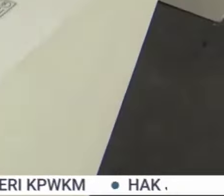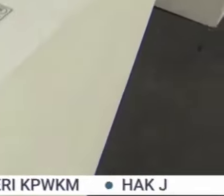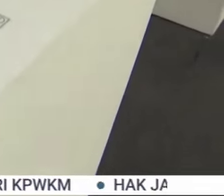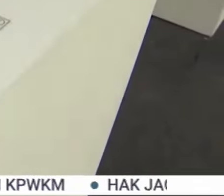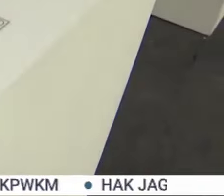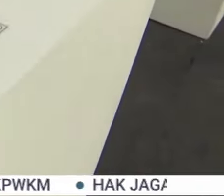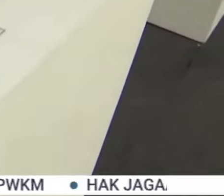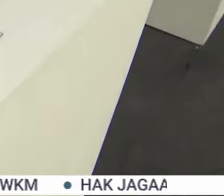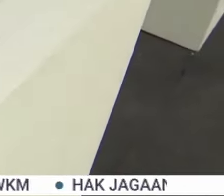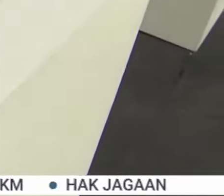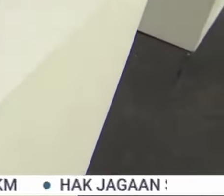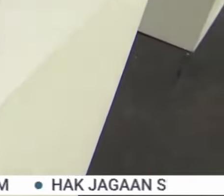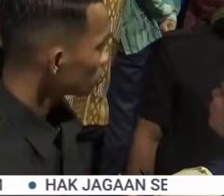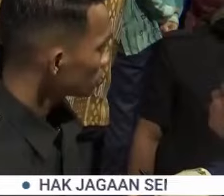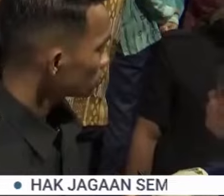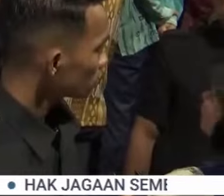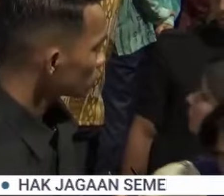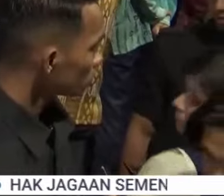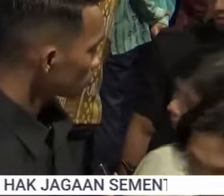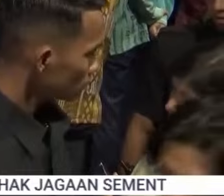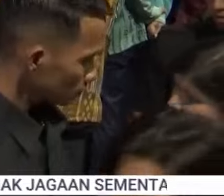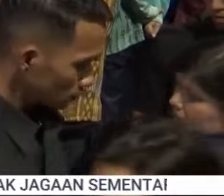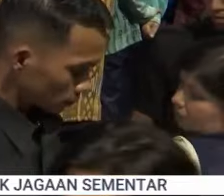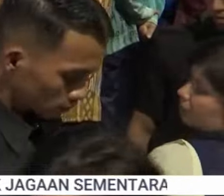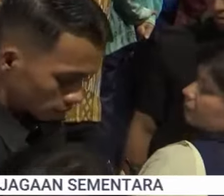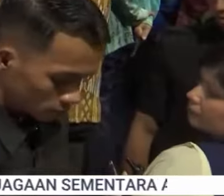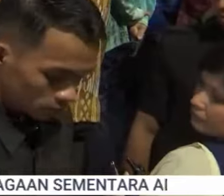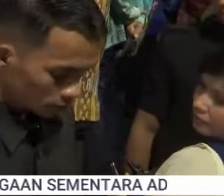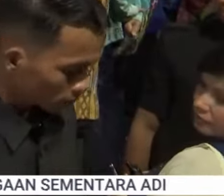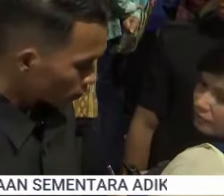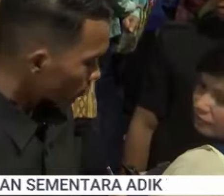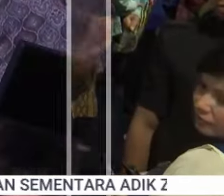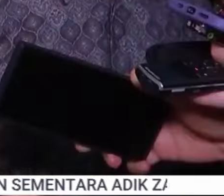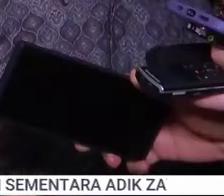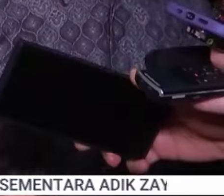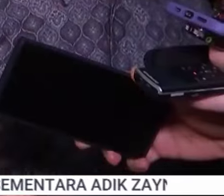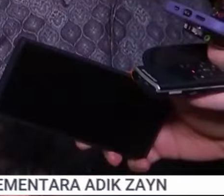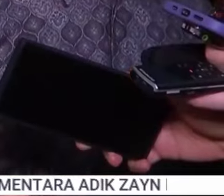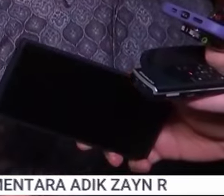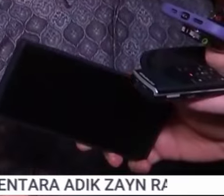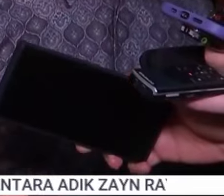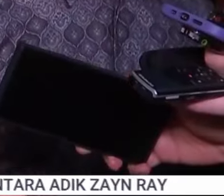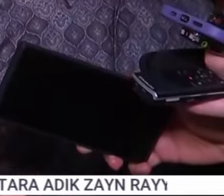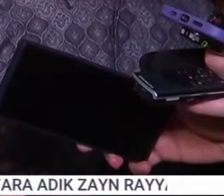laporan tambahan Infineon bukti keyakinan terhadap dasar negara.